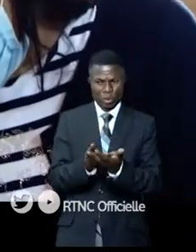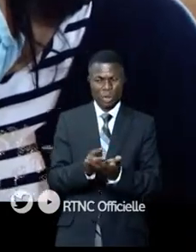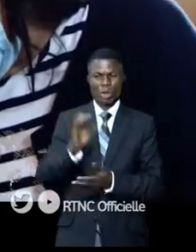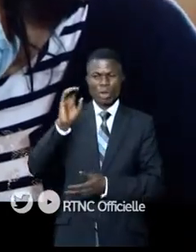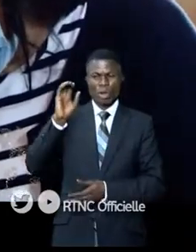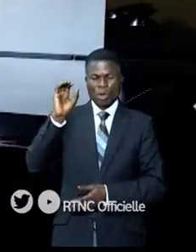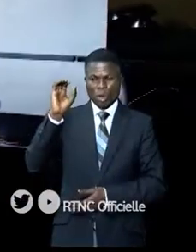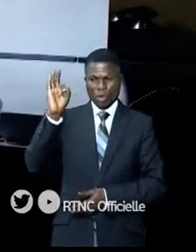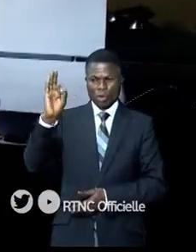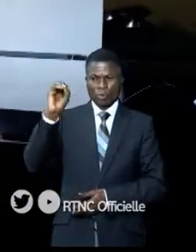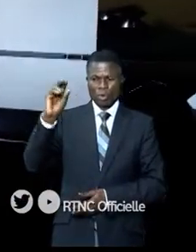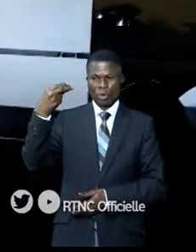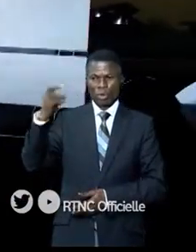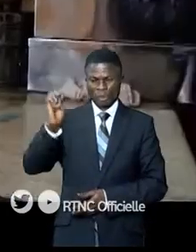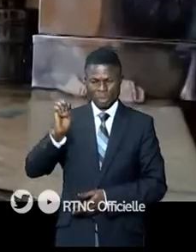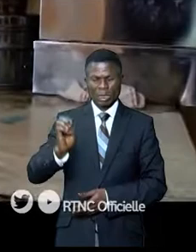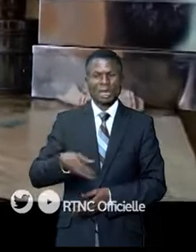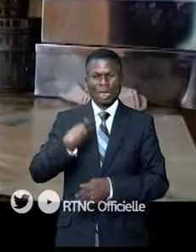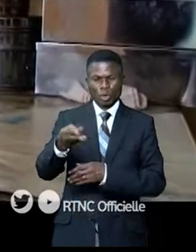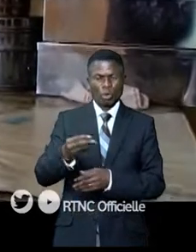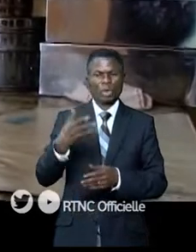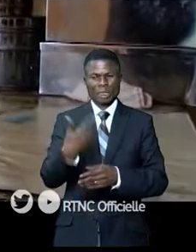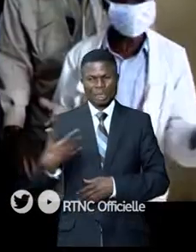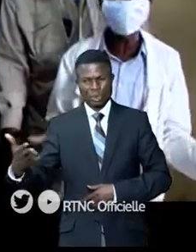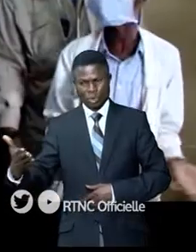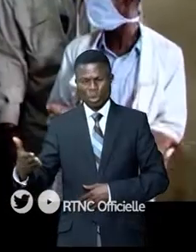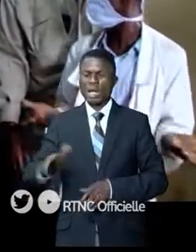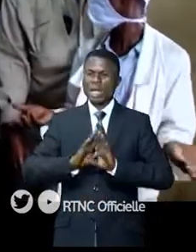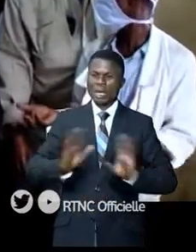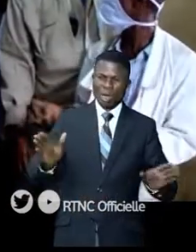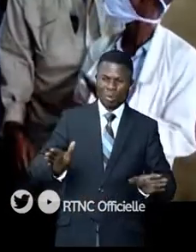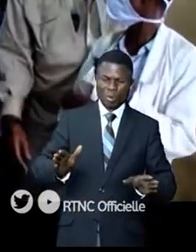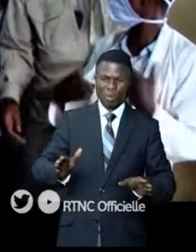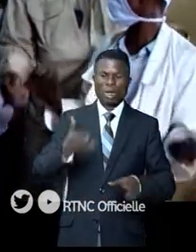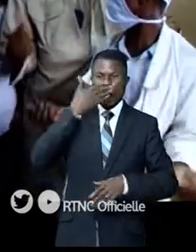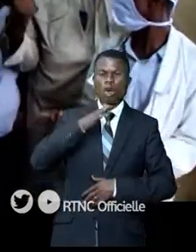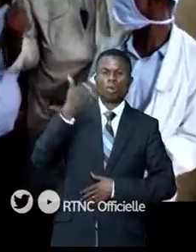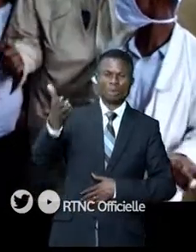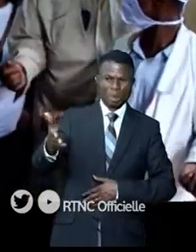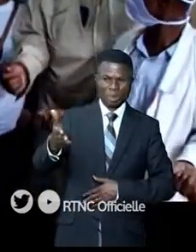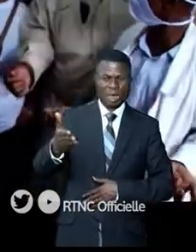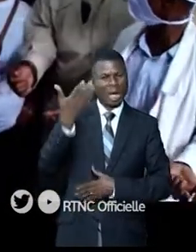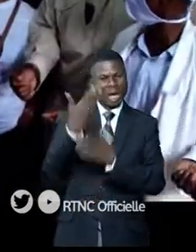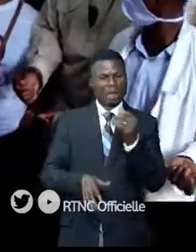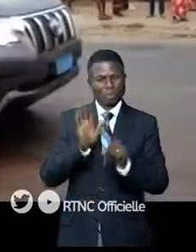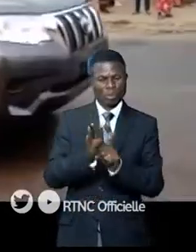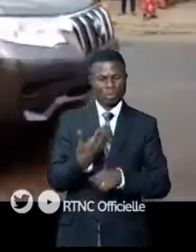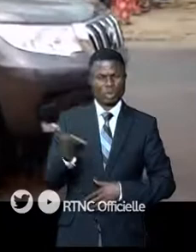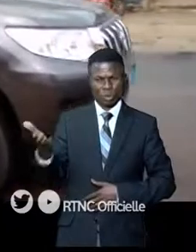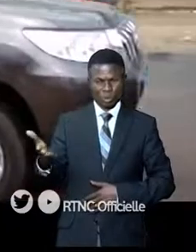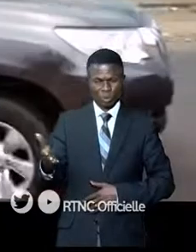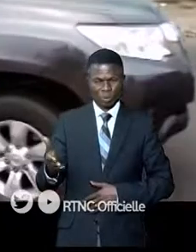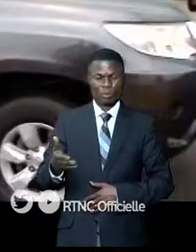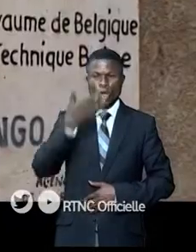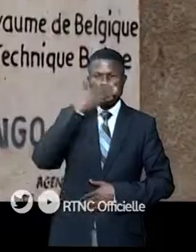FOGEM envisage de fournir des équipements adéquats à cette formation hospitalière qui en manque cruellement. La zone